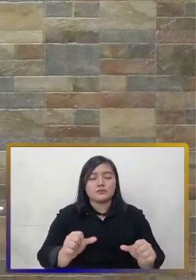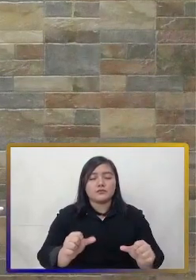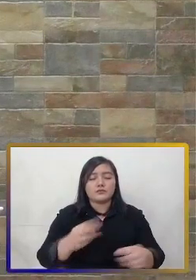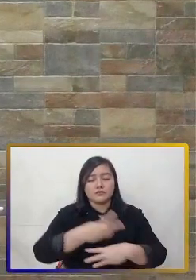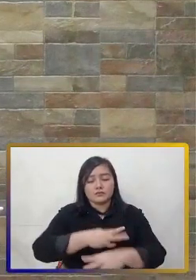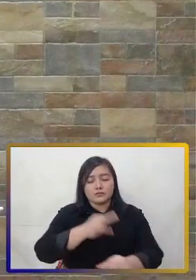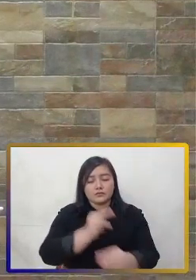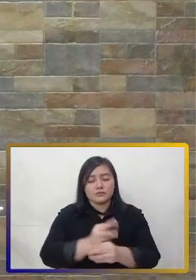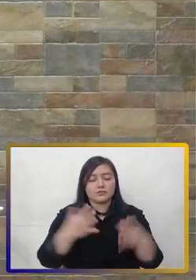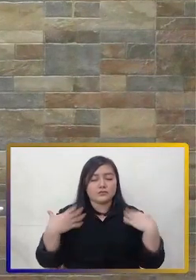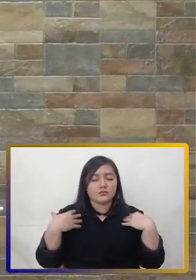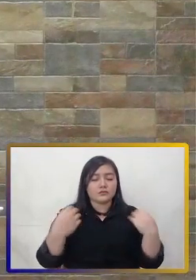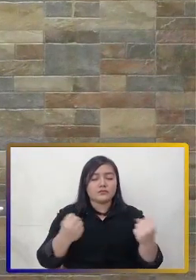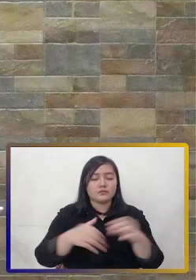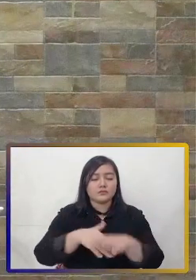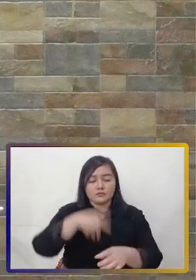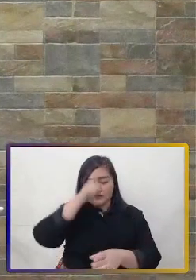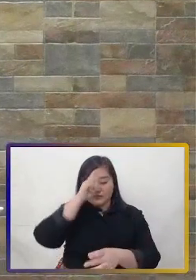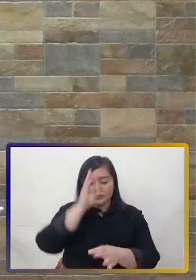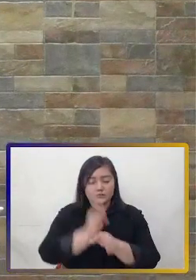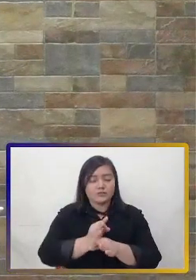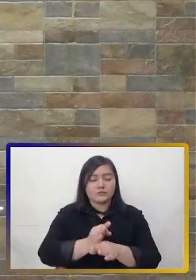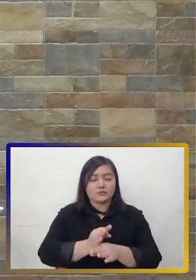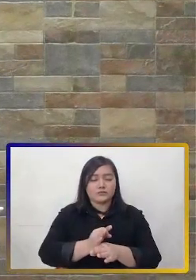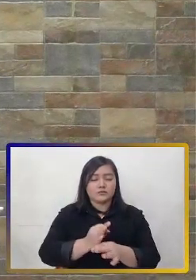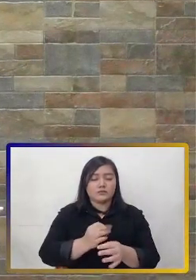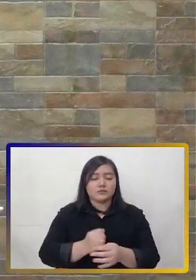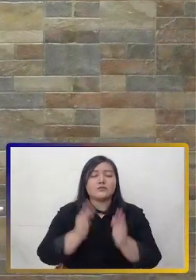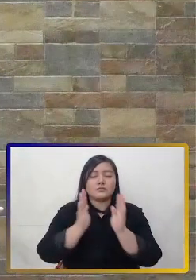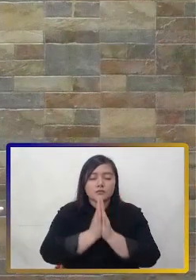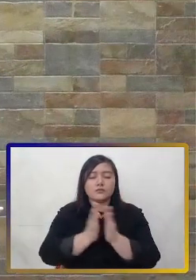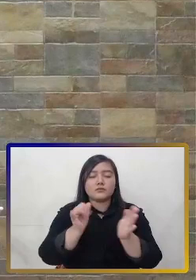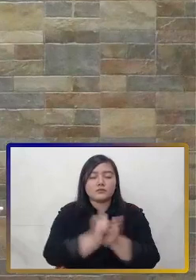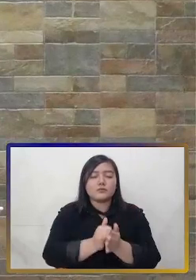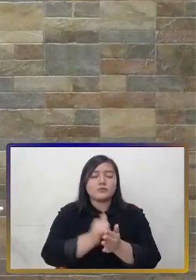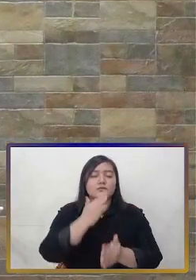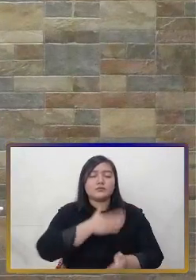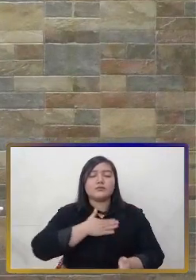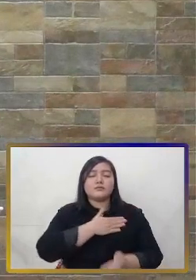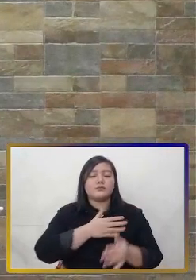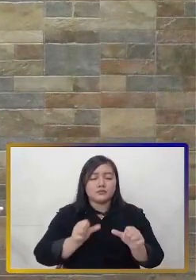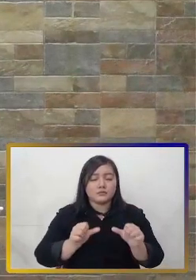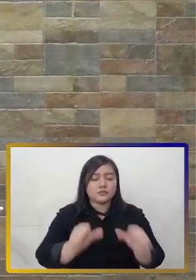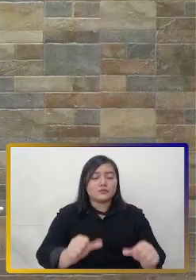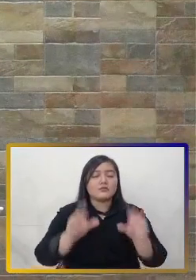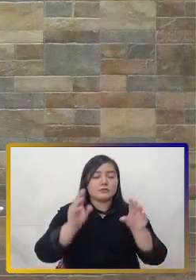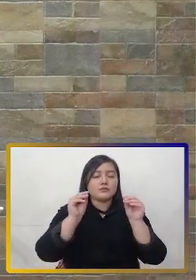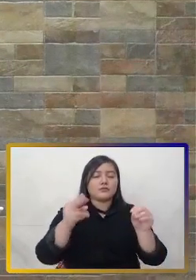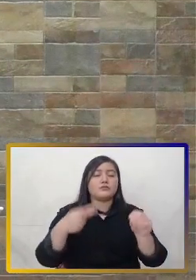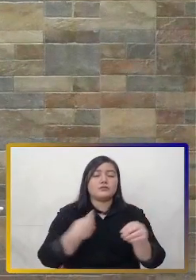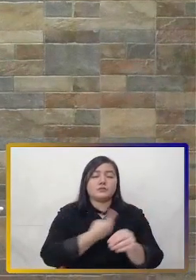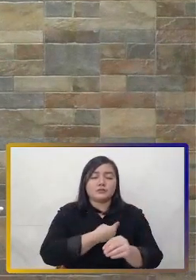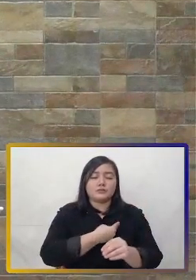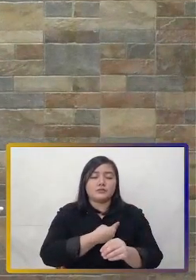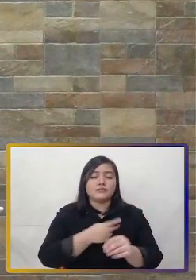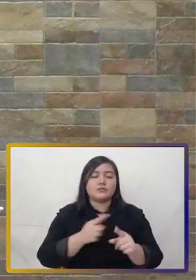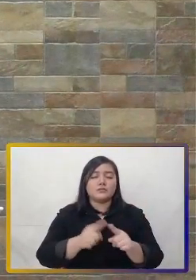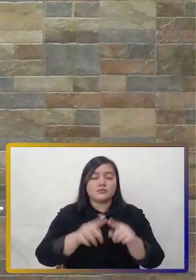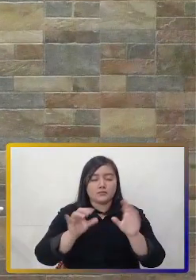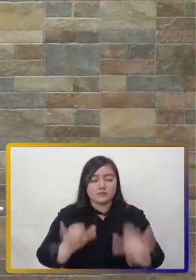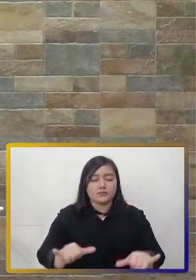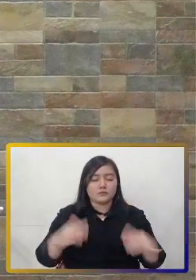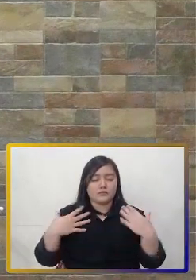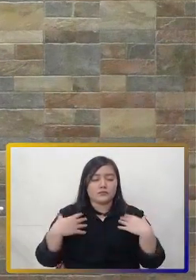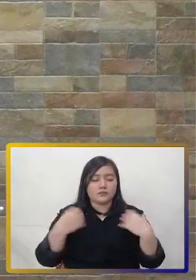sa pananampalataya. O Diyos, hinihiling ko po na patuloy niyo pong turuan ang bawat isa po sa amin sa manindigan, sa kung ano